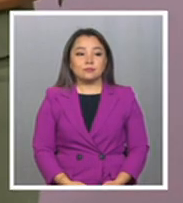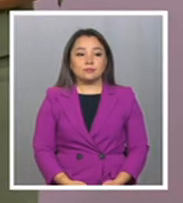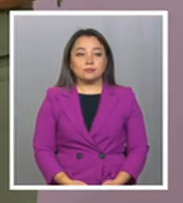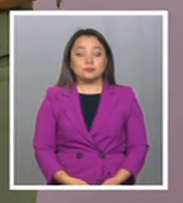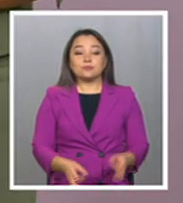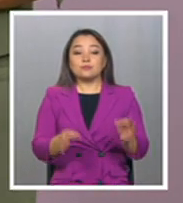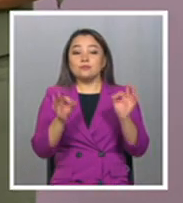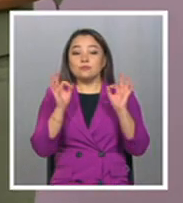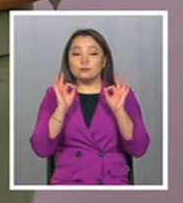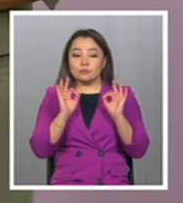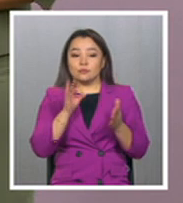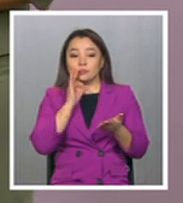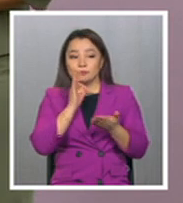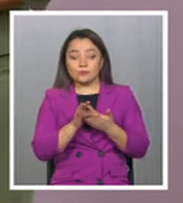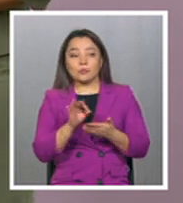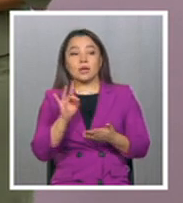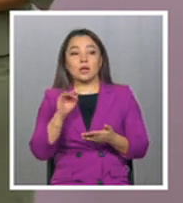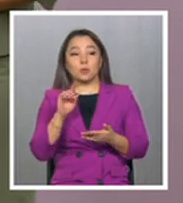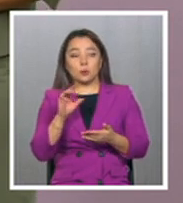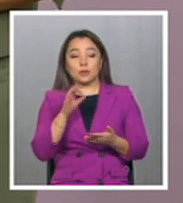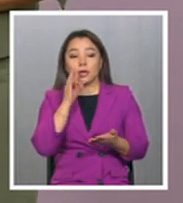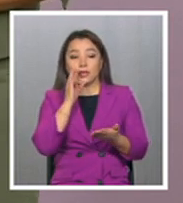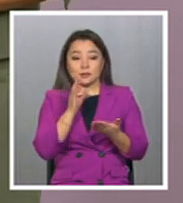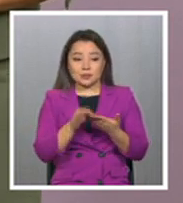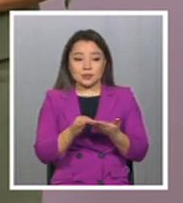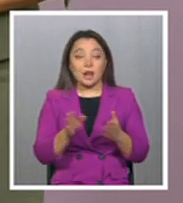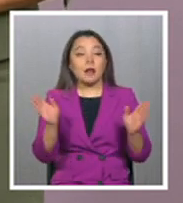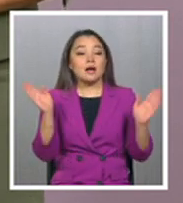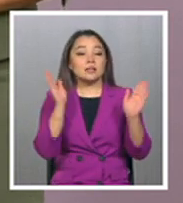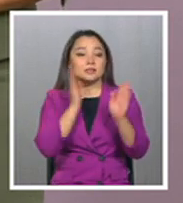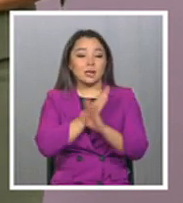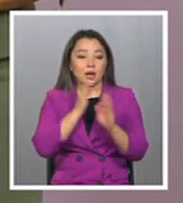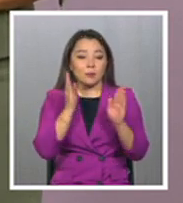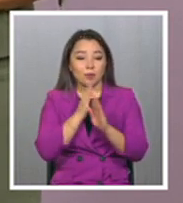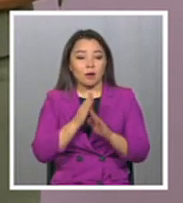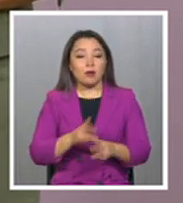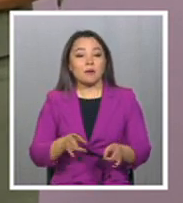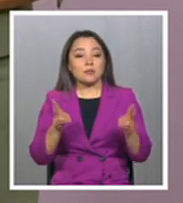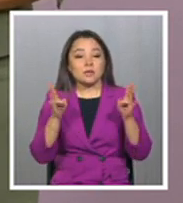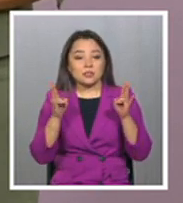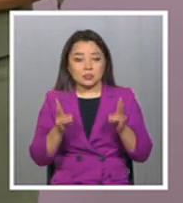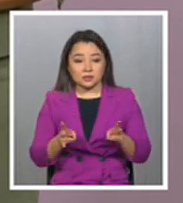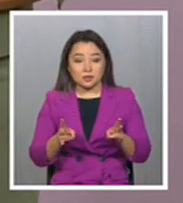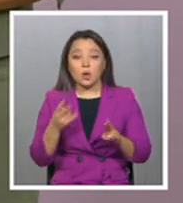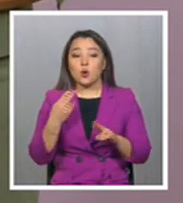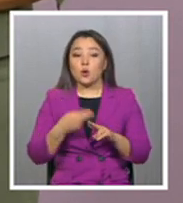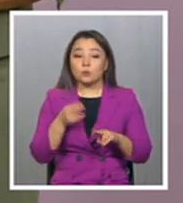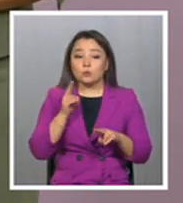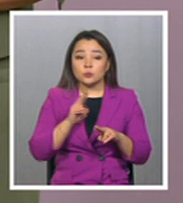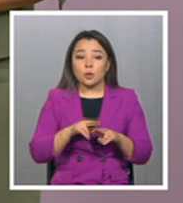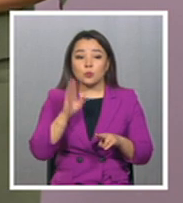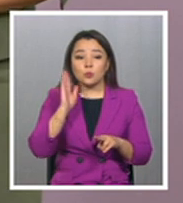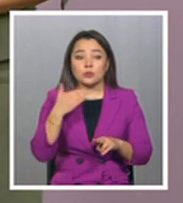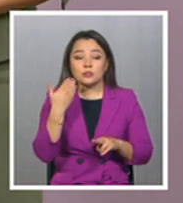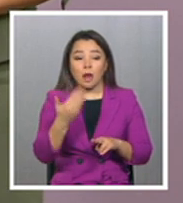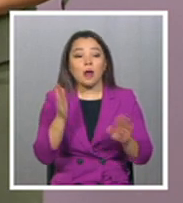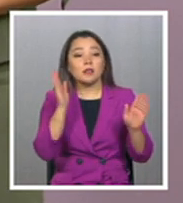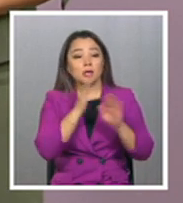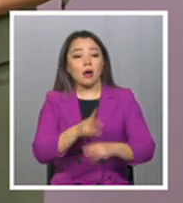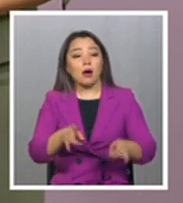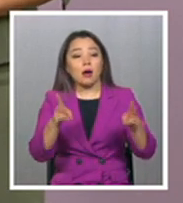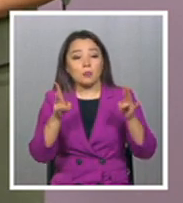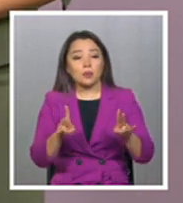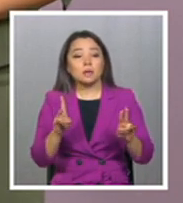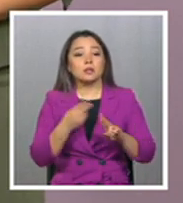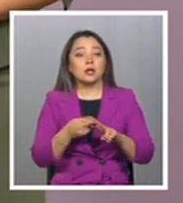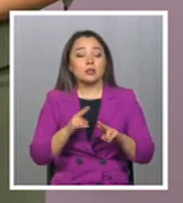Дұрыс айтасыңдар, ребустың шешуі табиғат апаты. Олай болса, балалар, табиғат апаты